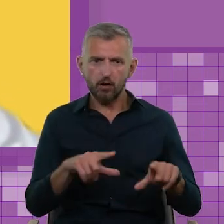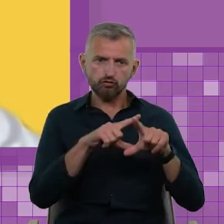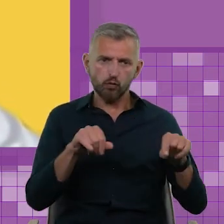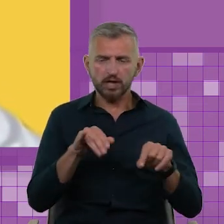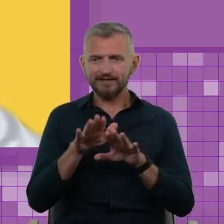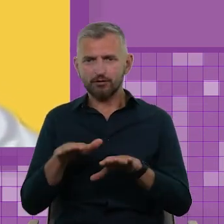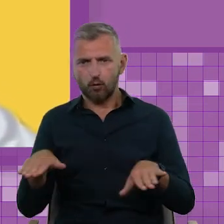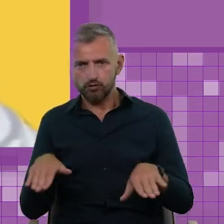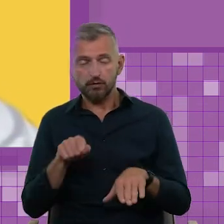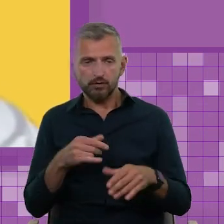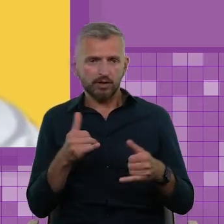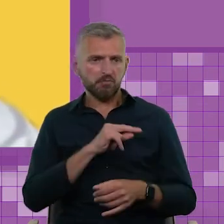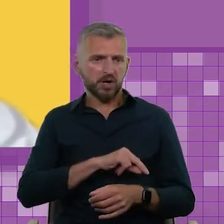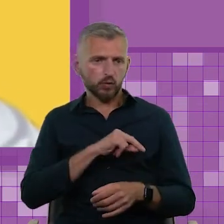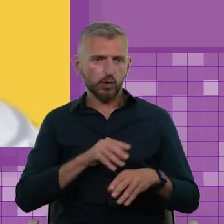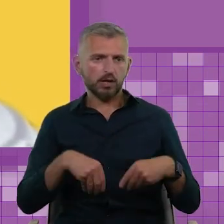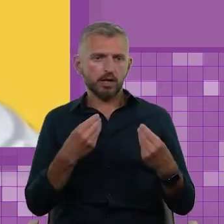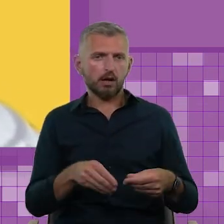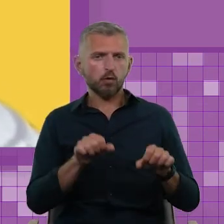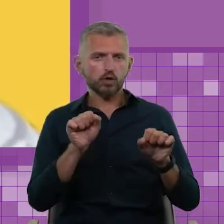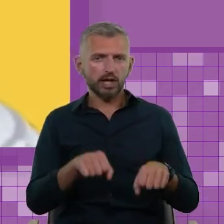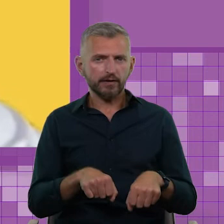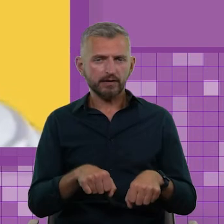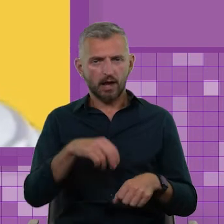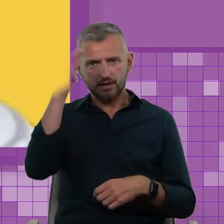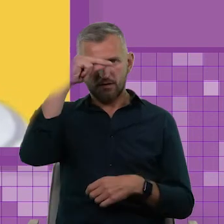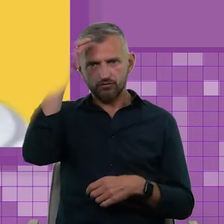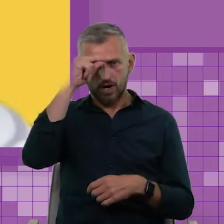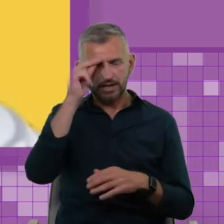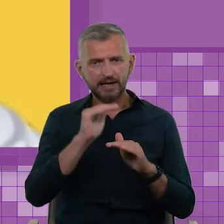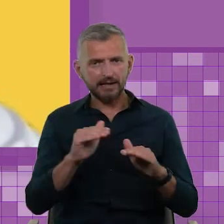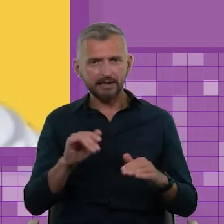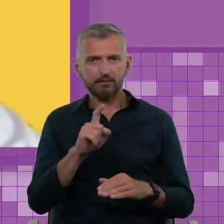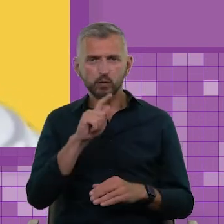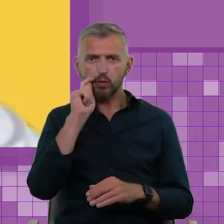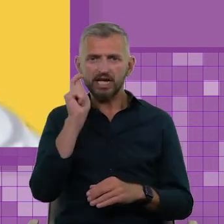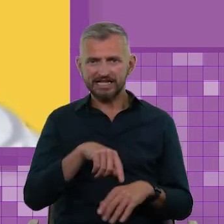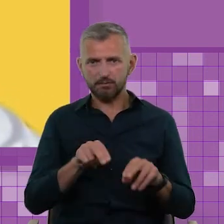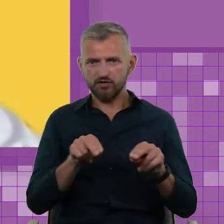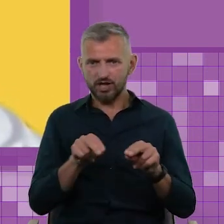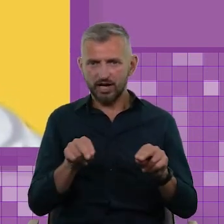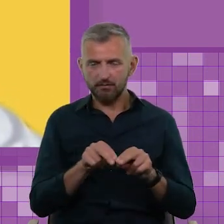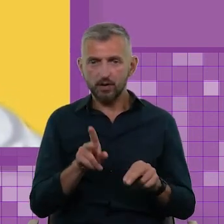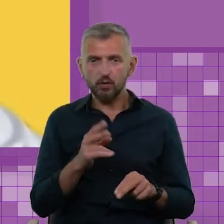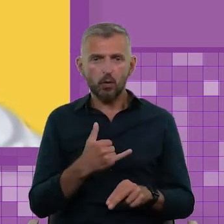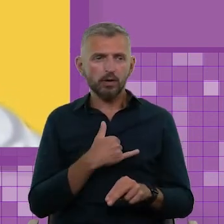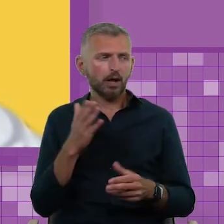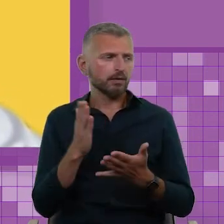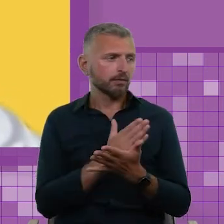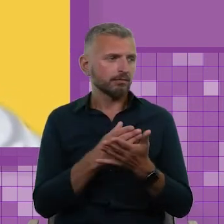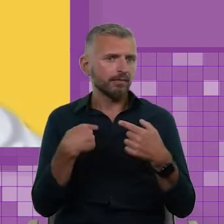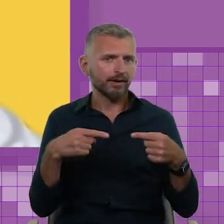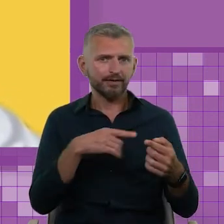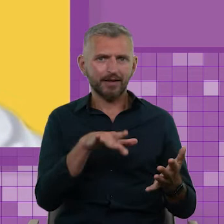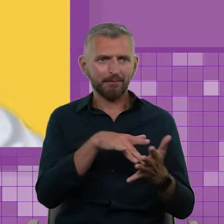садочок, от наразі вона працює, дає можливість навчатися діткам з українськими вчителями, які в нас зовсім з різних місць,